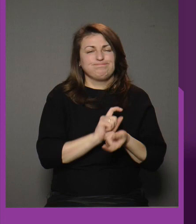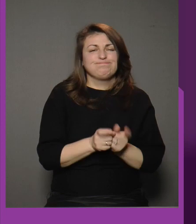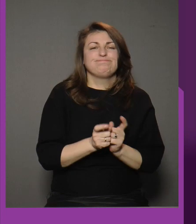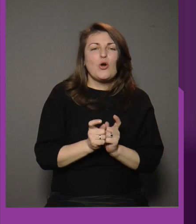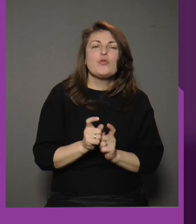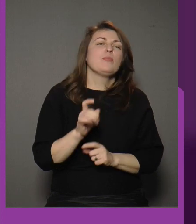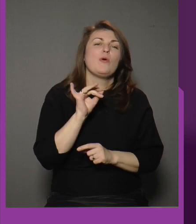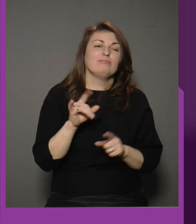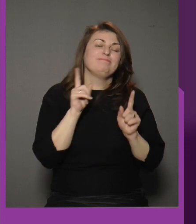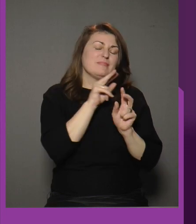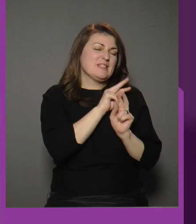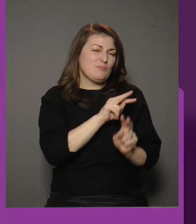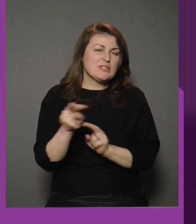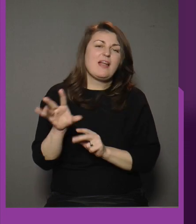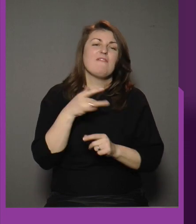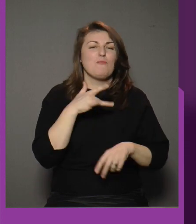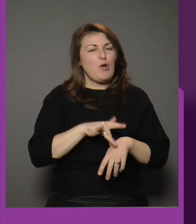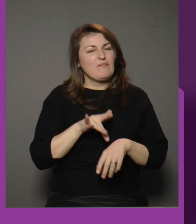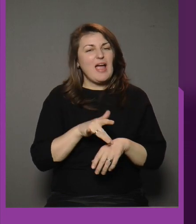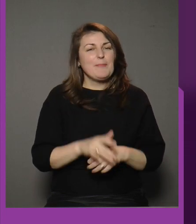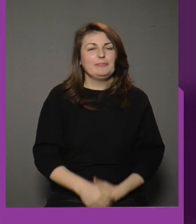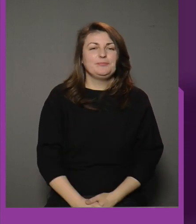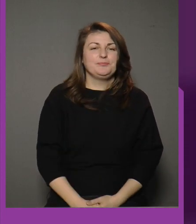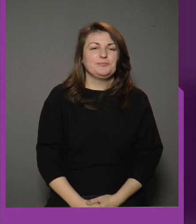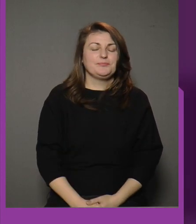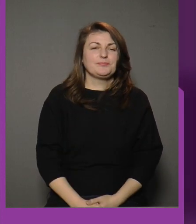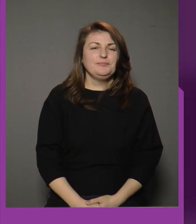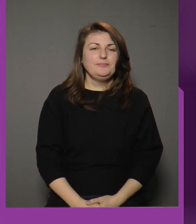тож спостерігаємо та вболіваємо.